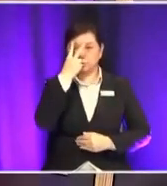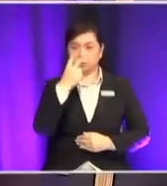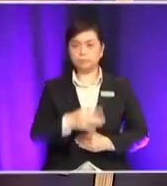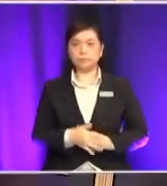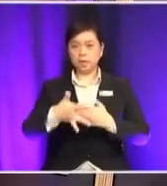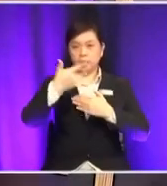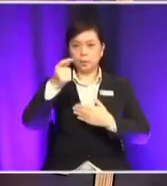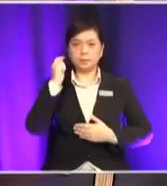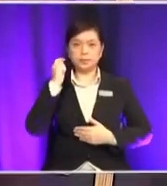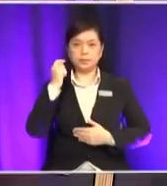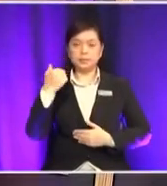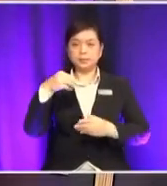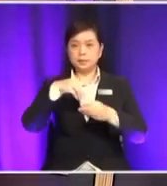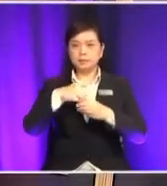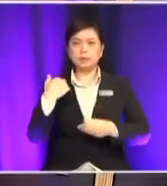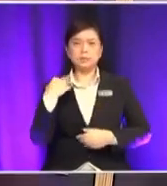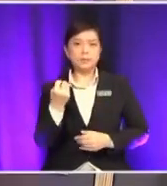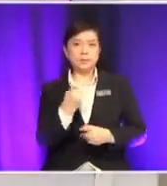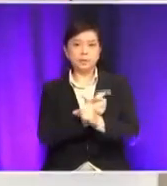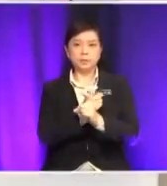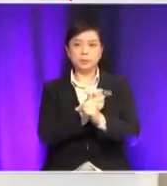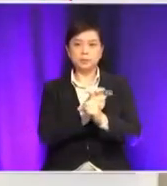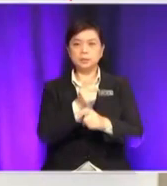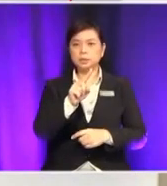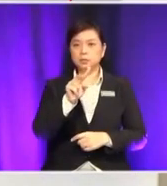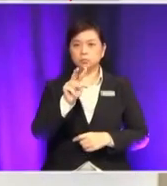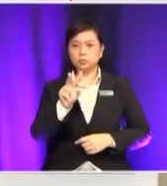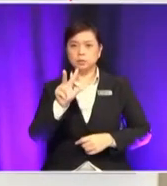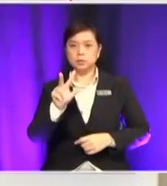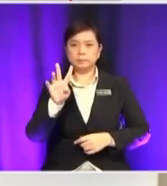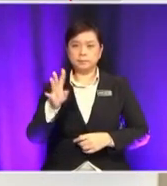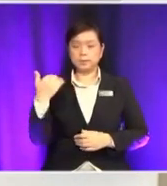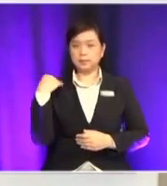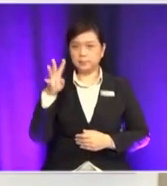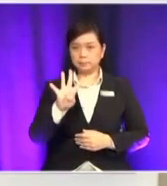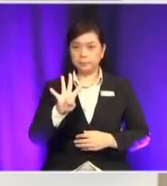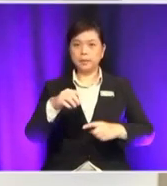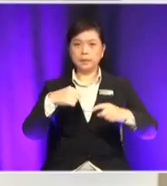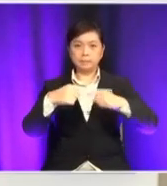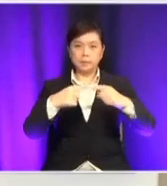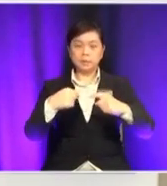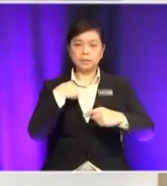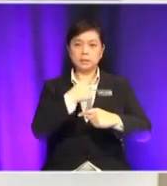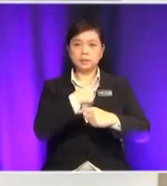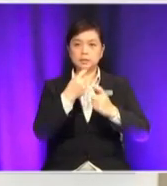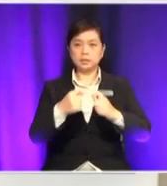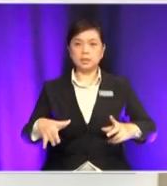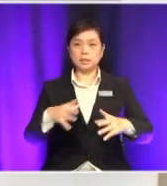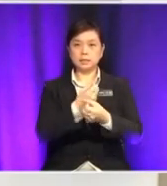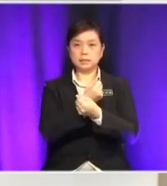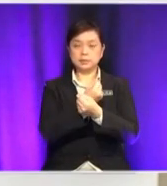ke dalam itu ada berapa kromosom satu dua tiga empat kromosom Kristen tetapi apabila kita sudah selesai